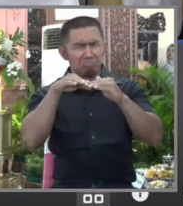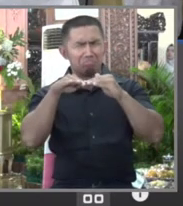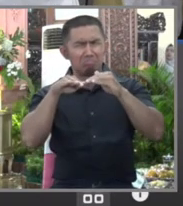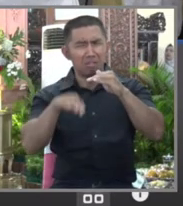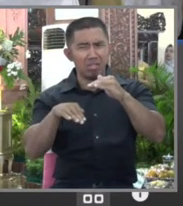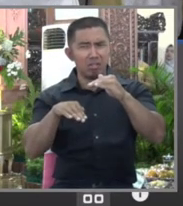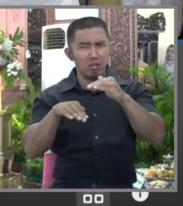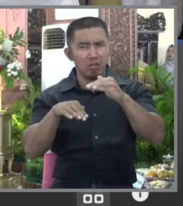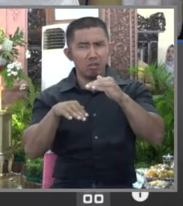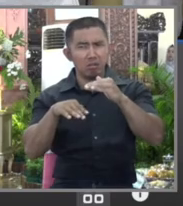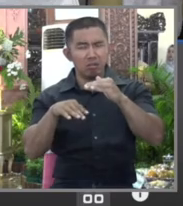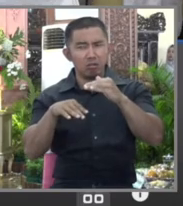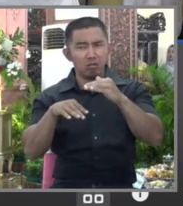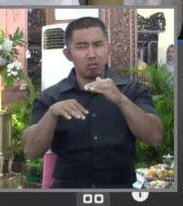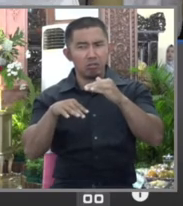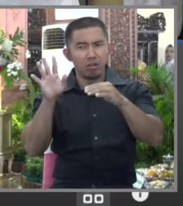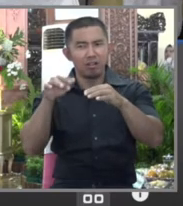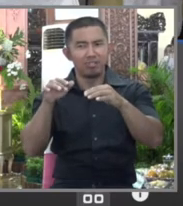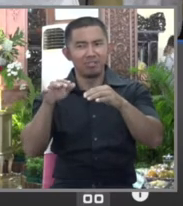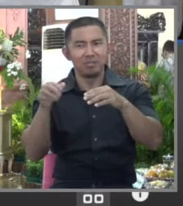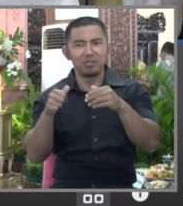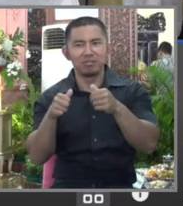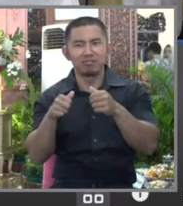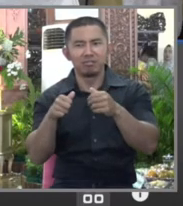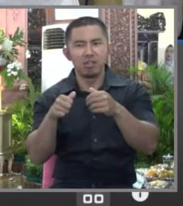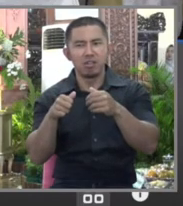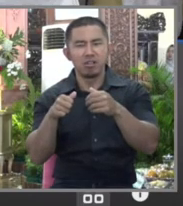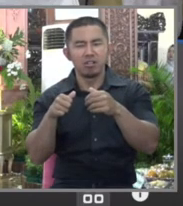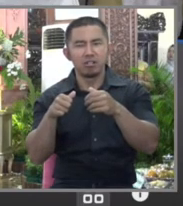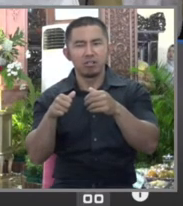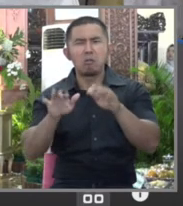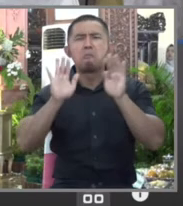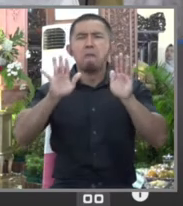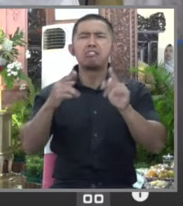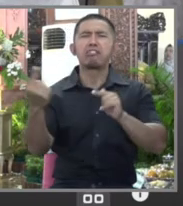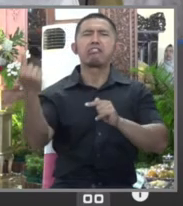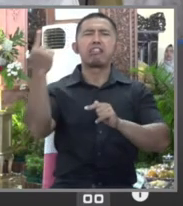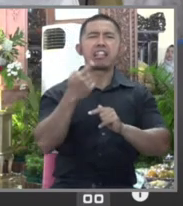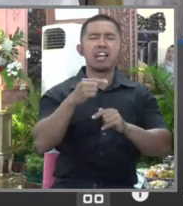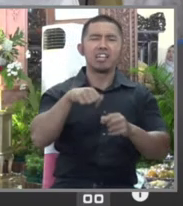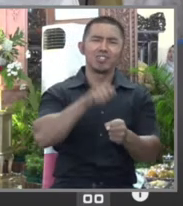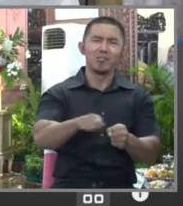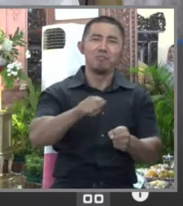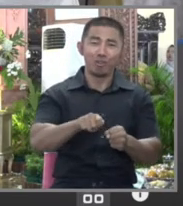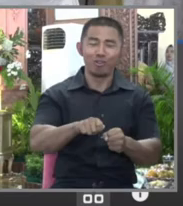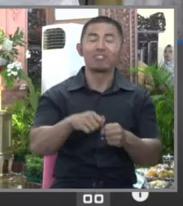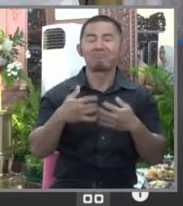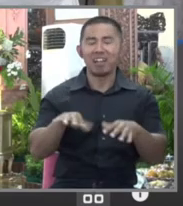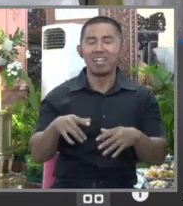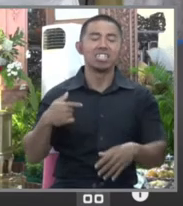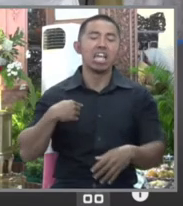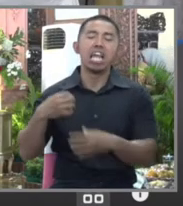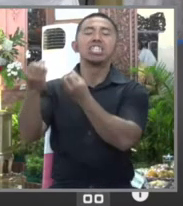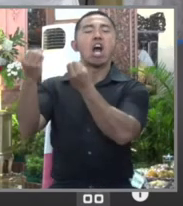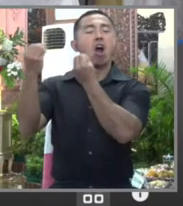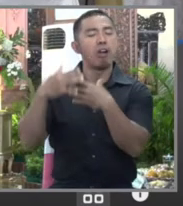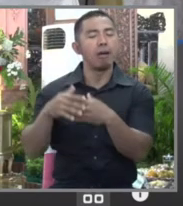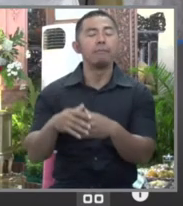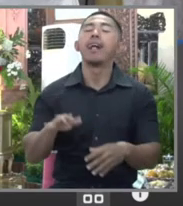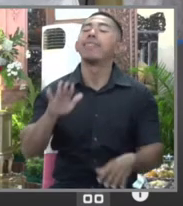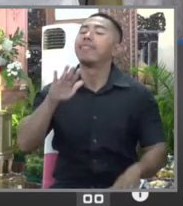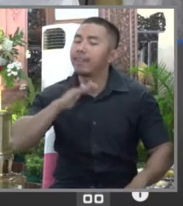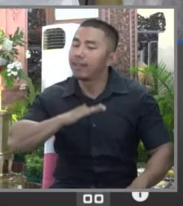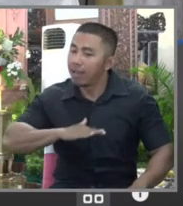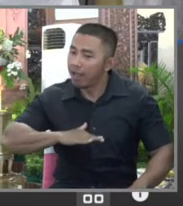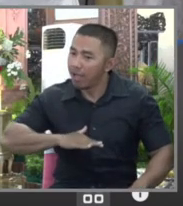diserbu oleh lurik dari jeporo begitu jawabannya terus kemudian Apa pertanyaannya lalu saya bilang gini Tenang